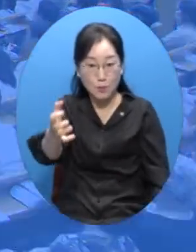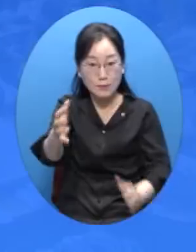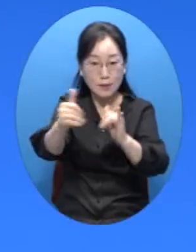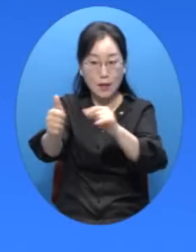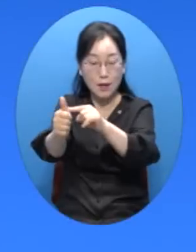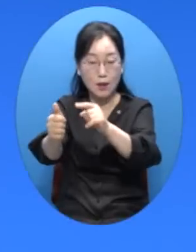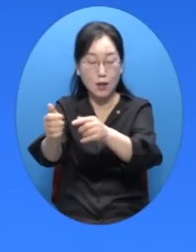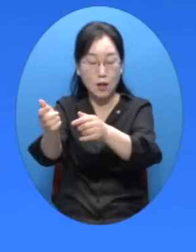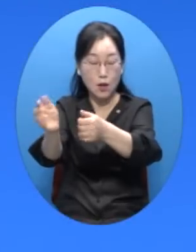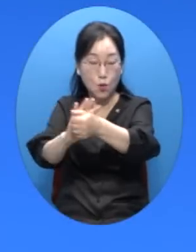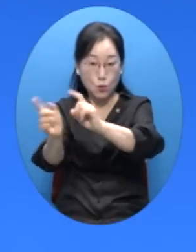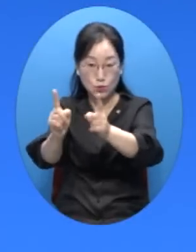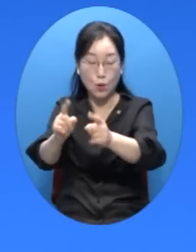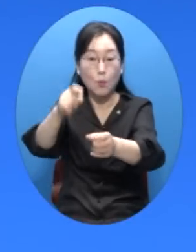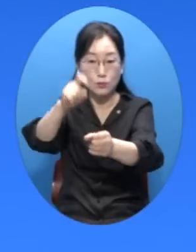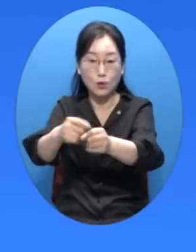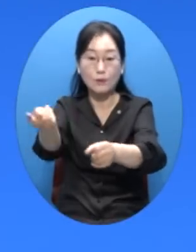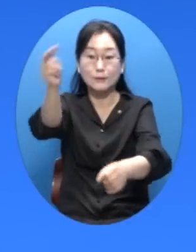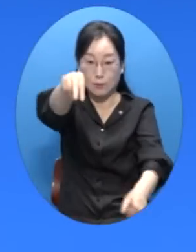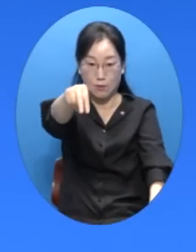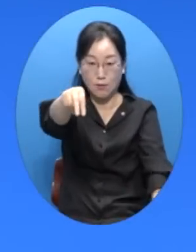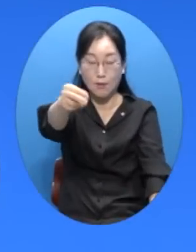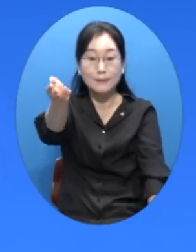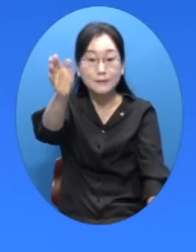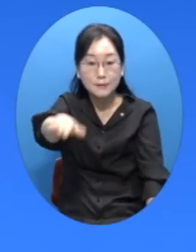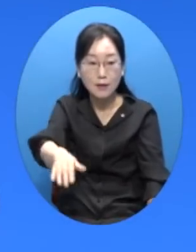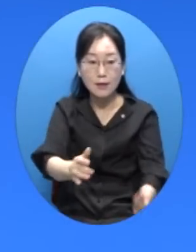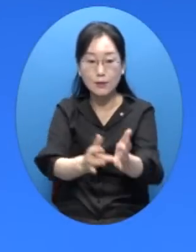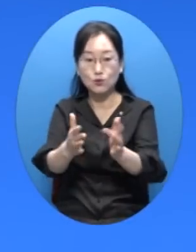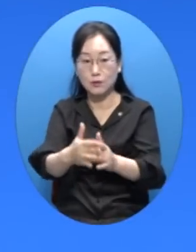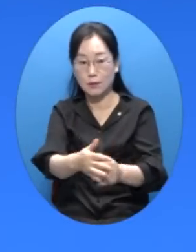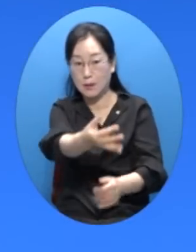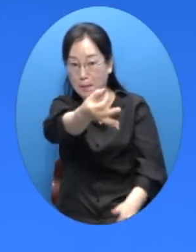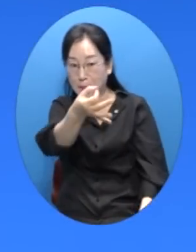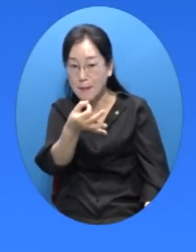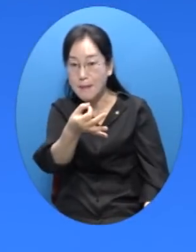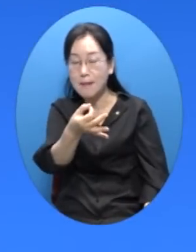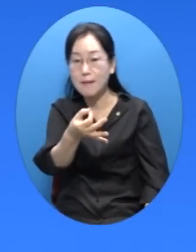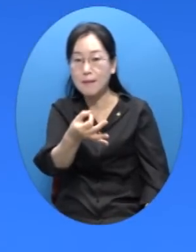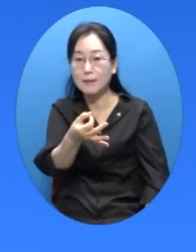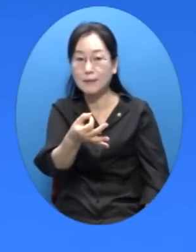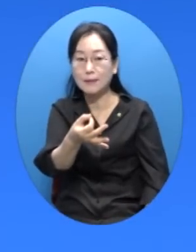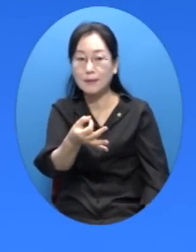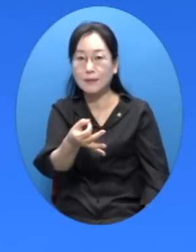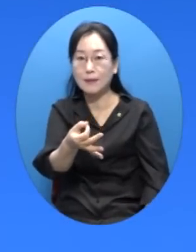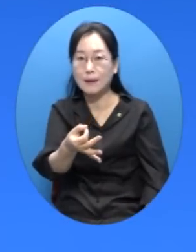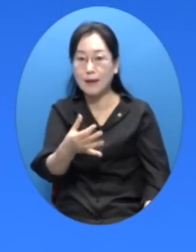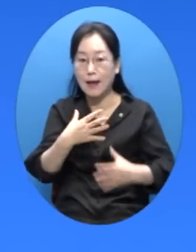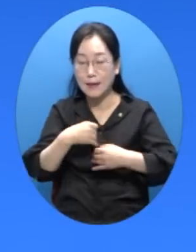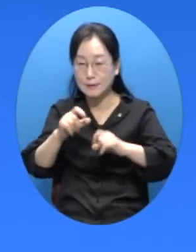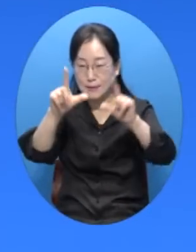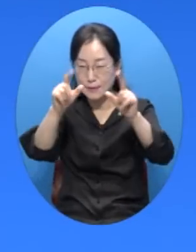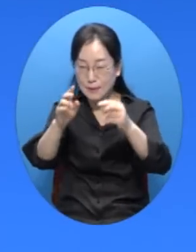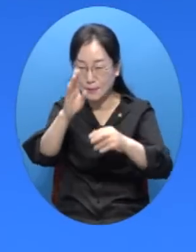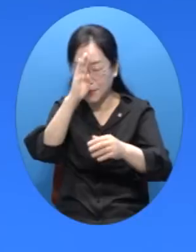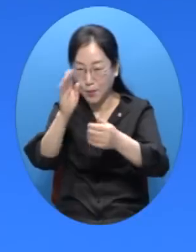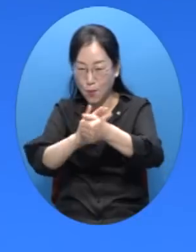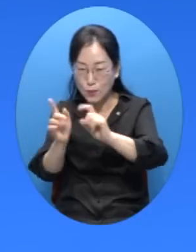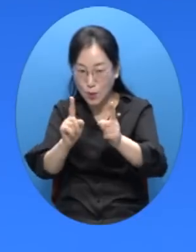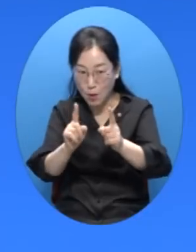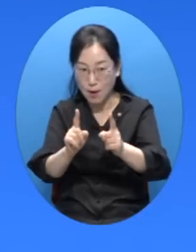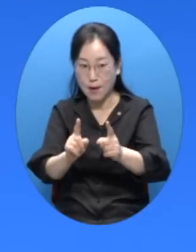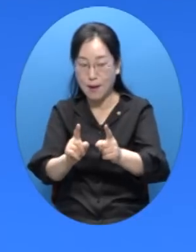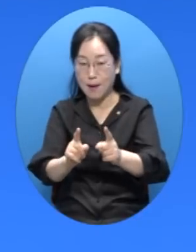고치려고 일으켜 세웠는데 그 예수님을 안식일 날 병을 고치며